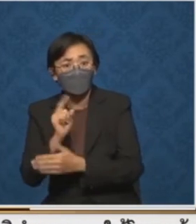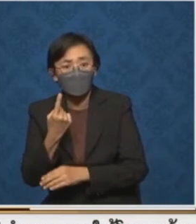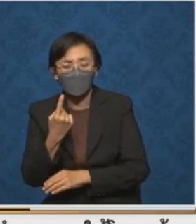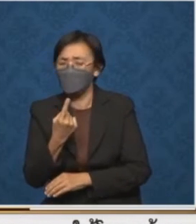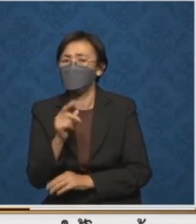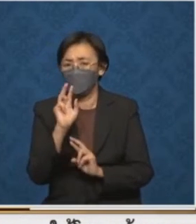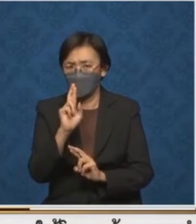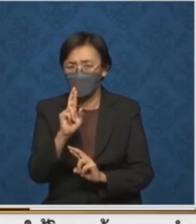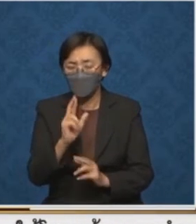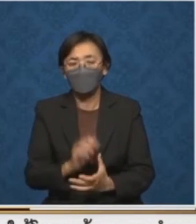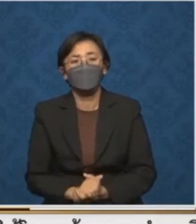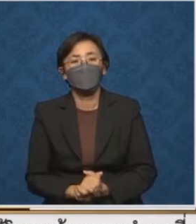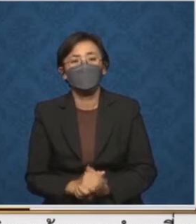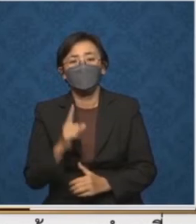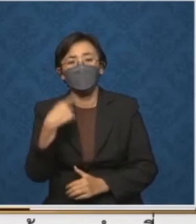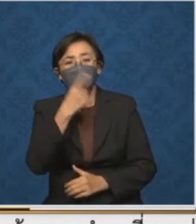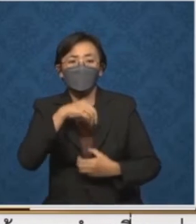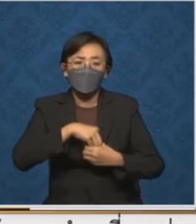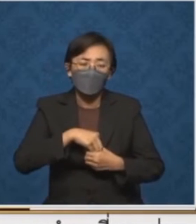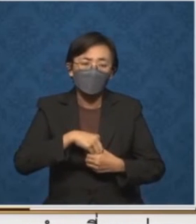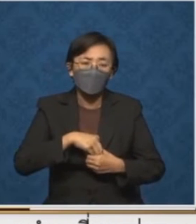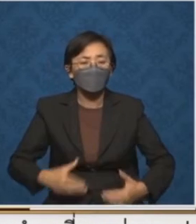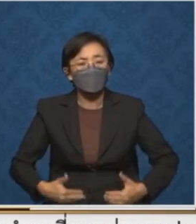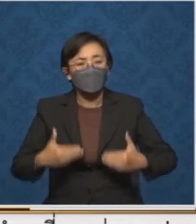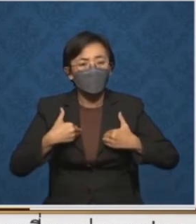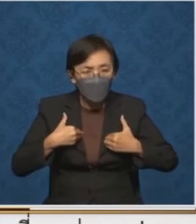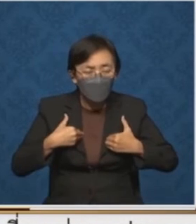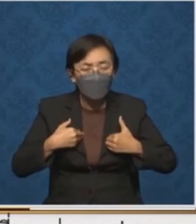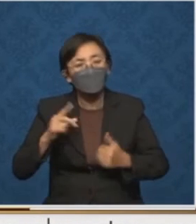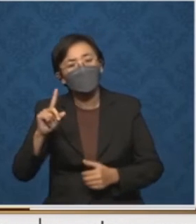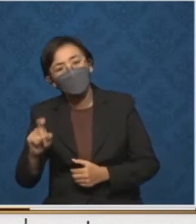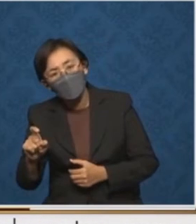4,300 neuroscience ค่าแงจมุคในโมยาบ้าน